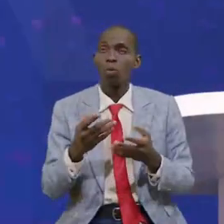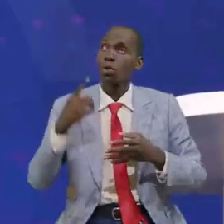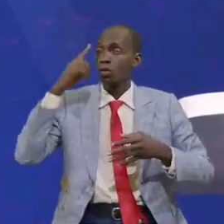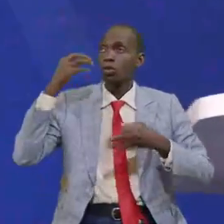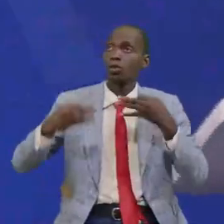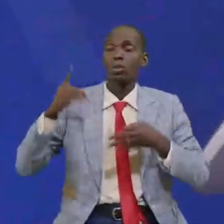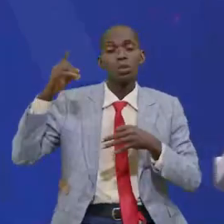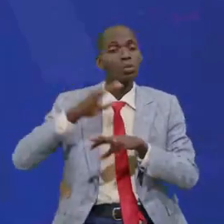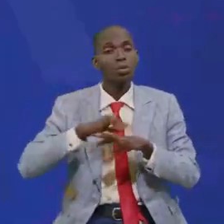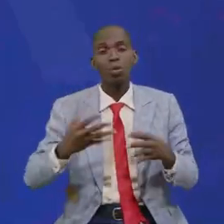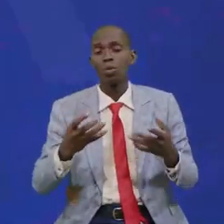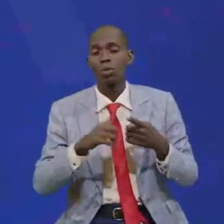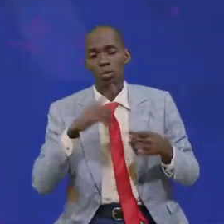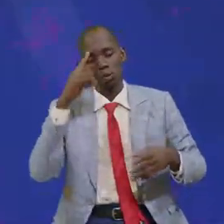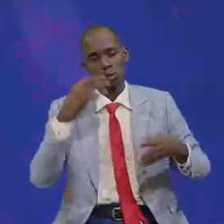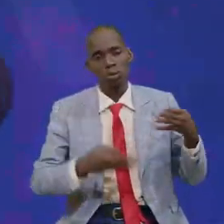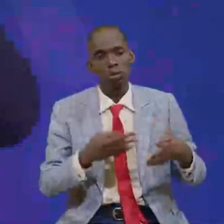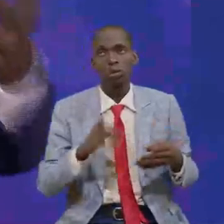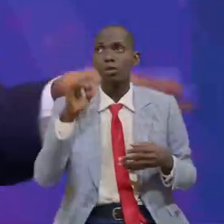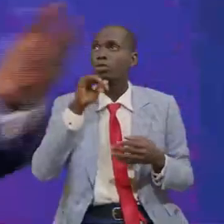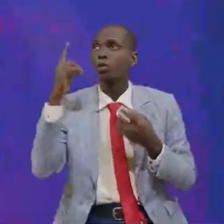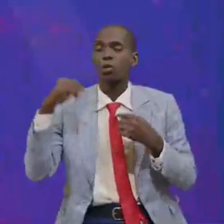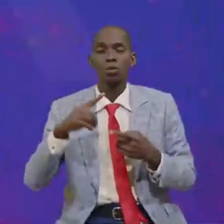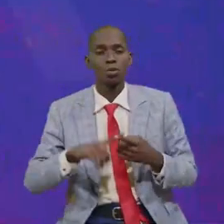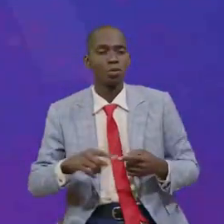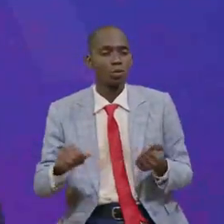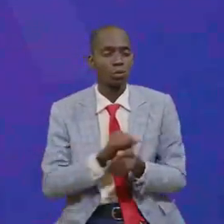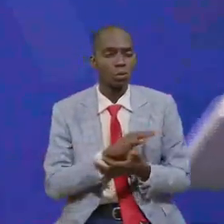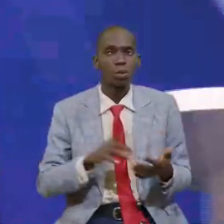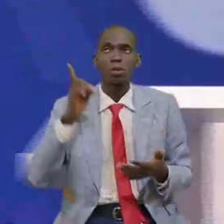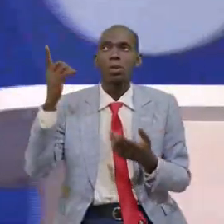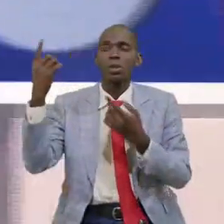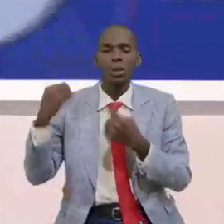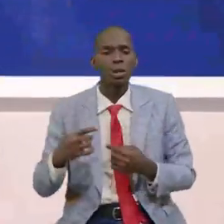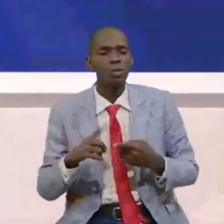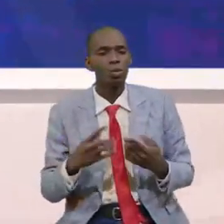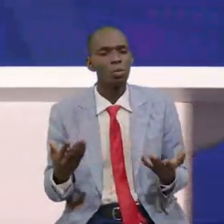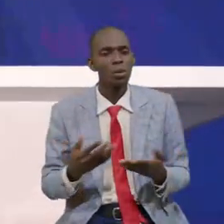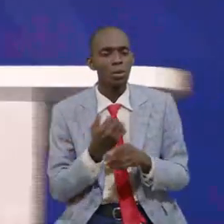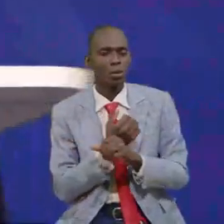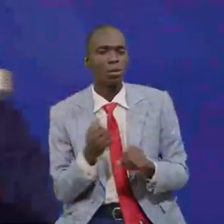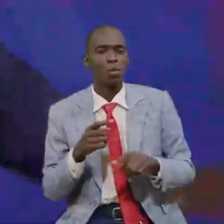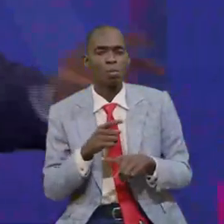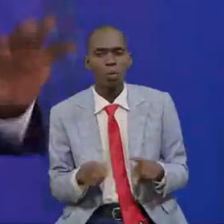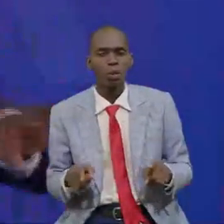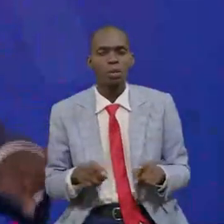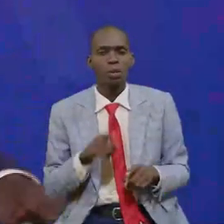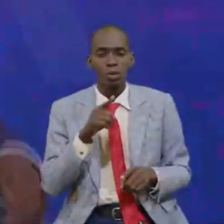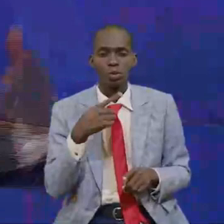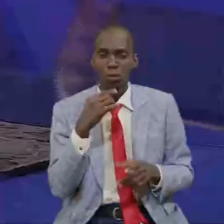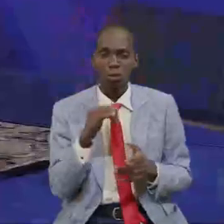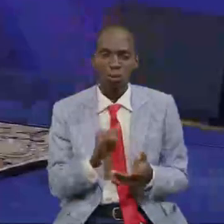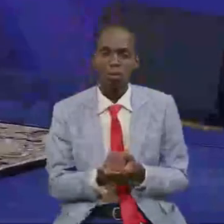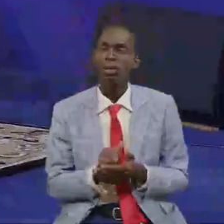veut pas condamner. Il n'est pas venu pour juger. Il est venu pour sauver. Mais tu dis, oh, j'attends ce